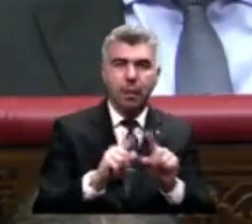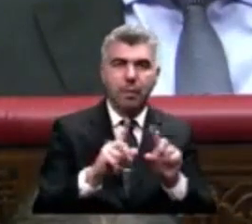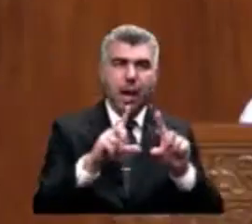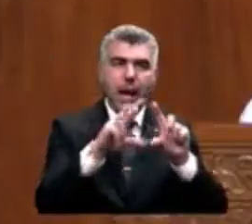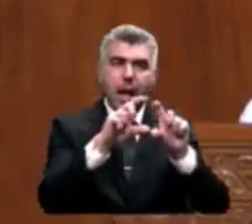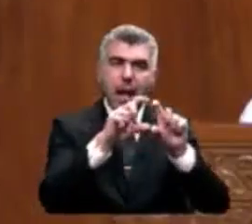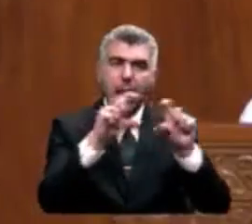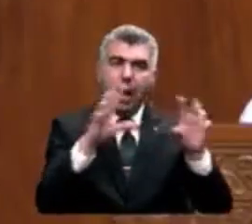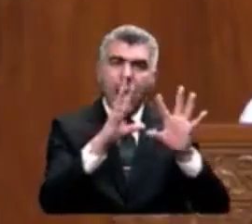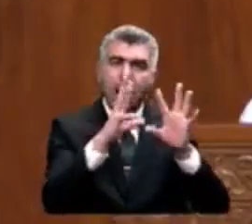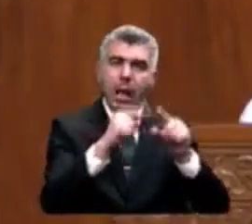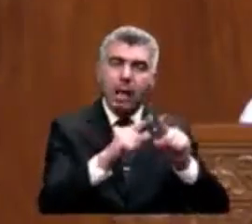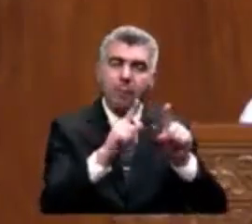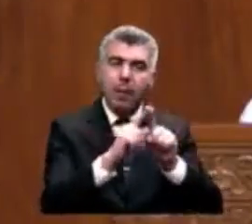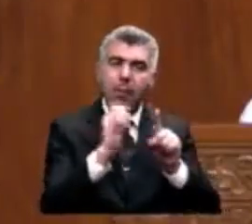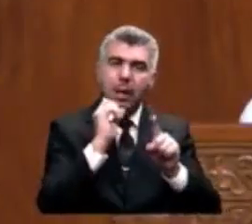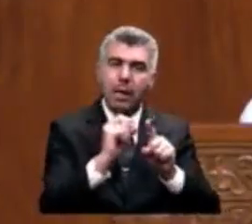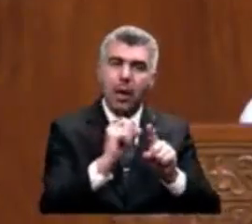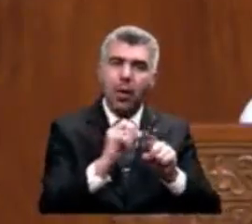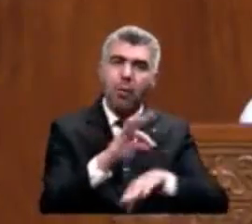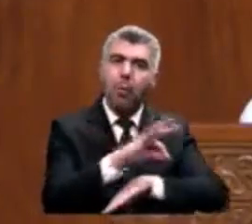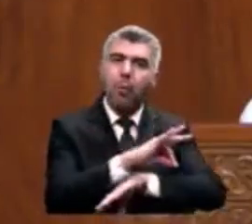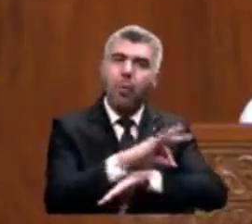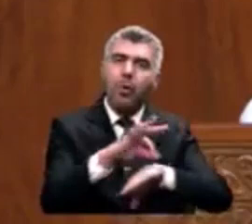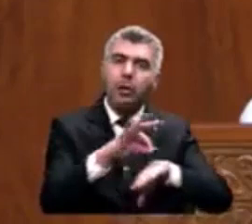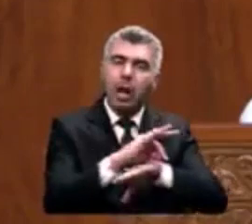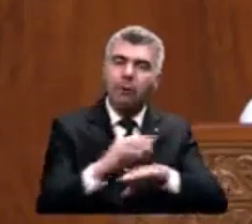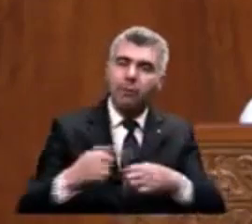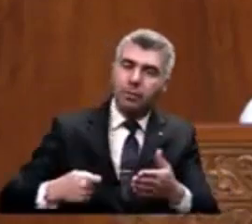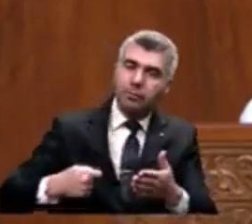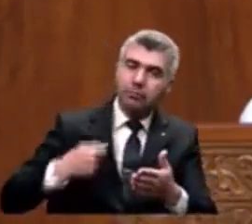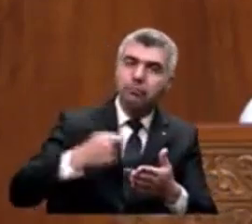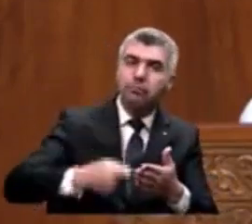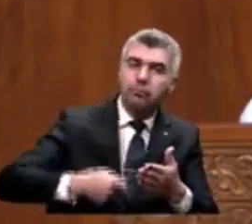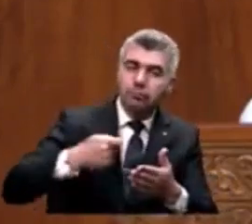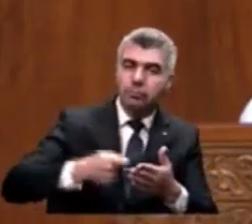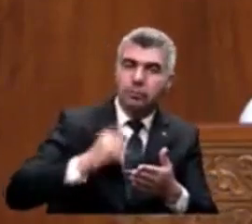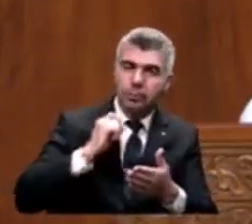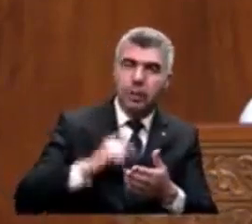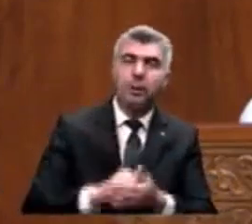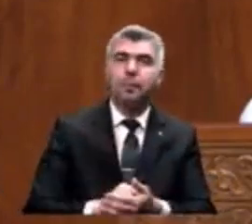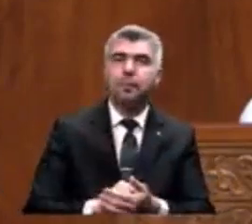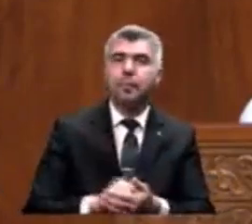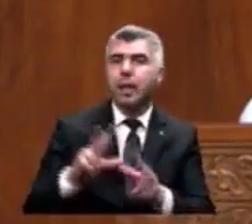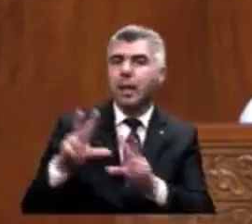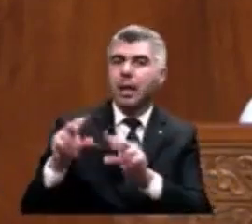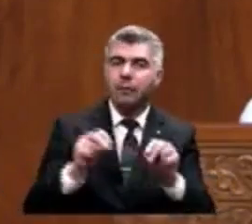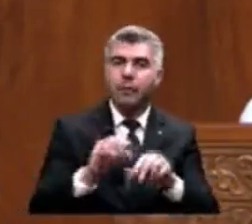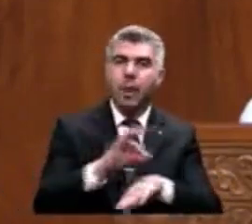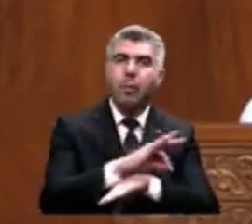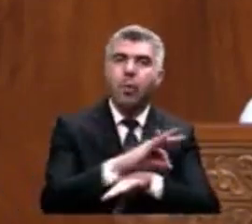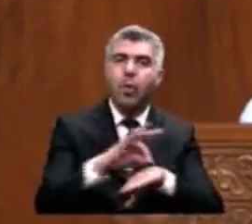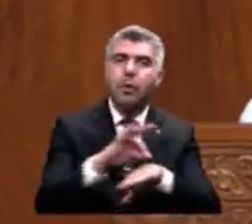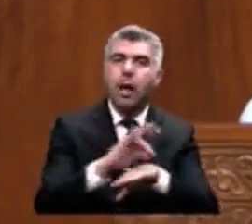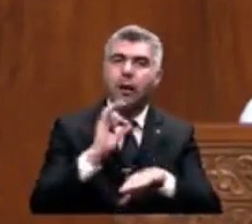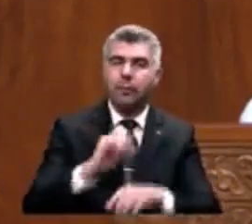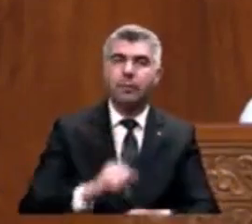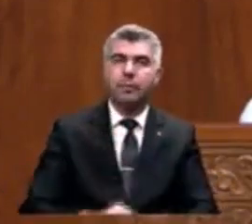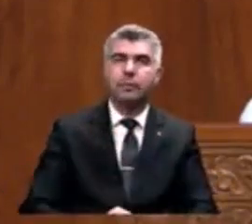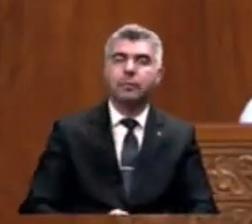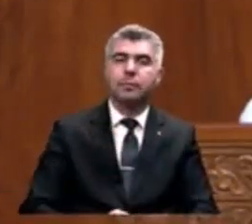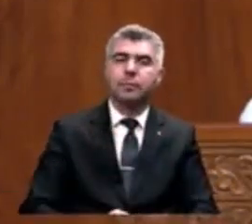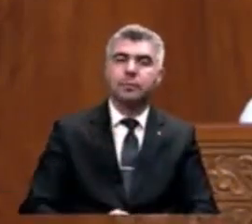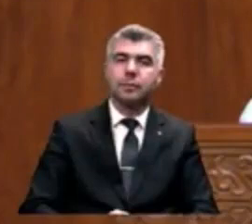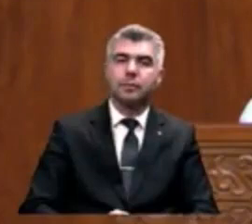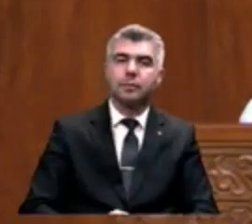التأجير وتؤدي أجورهم من الخزينة العامة على غرار باقي الموظفين.